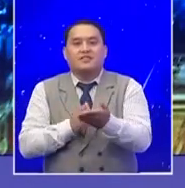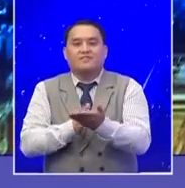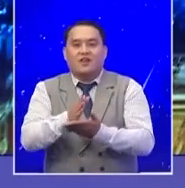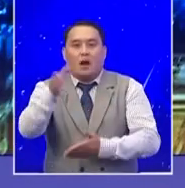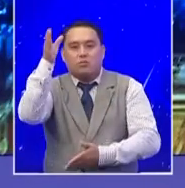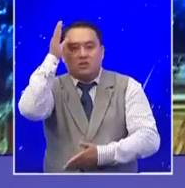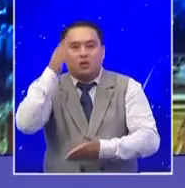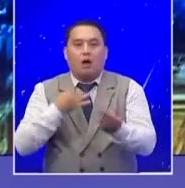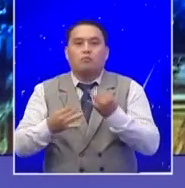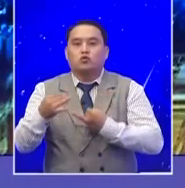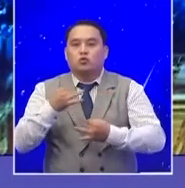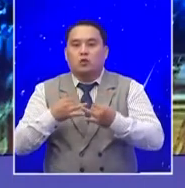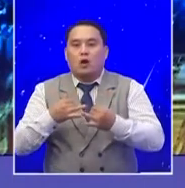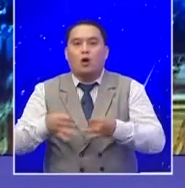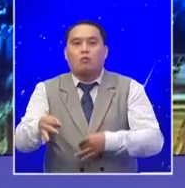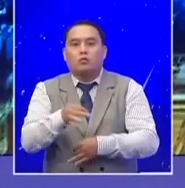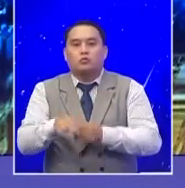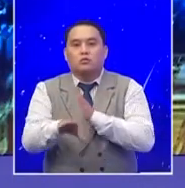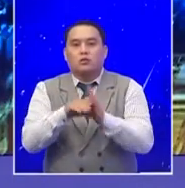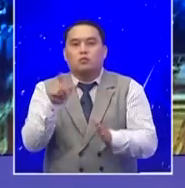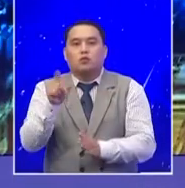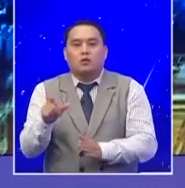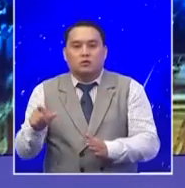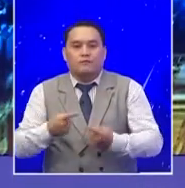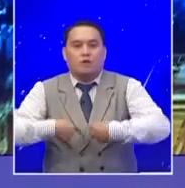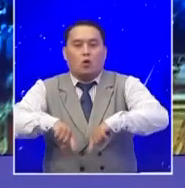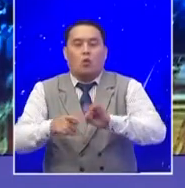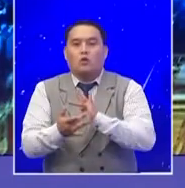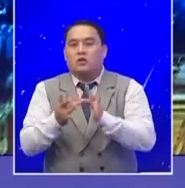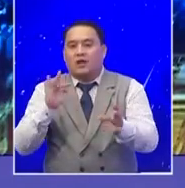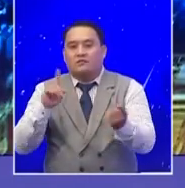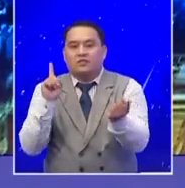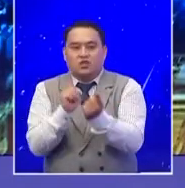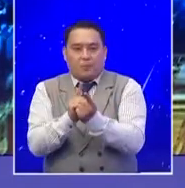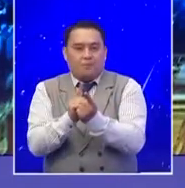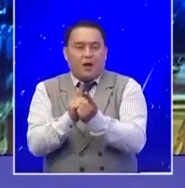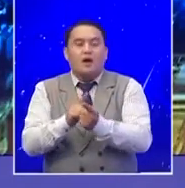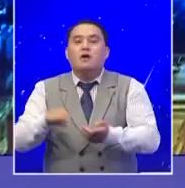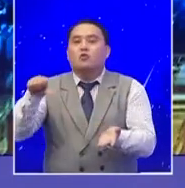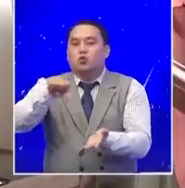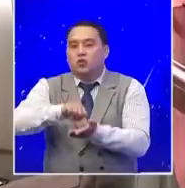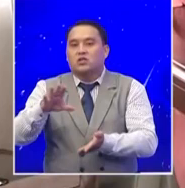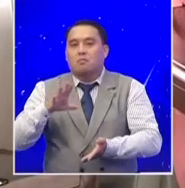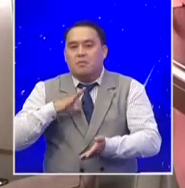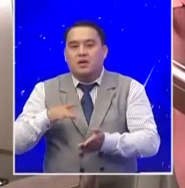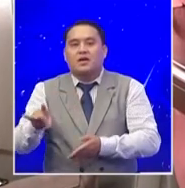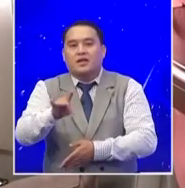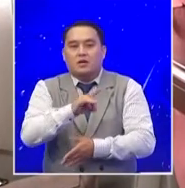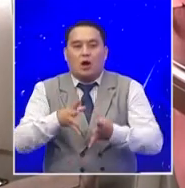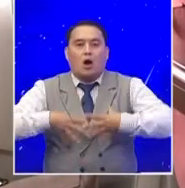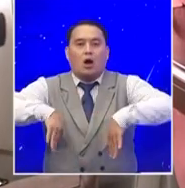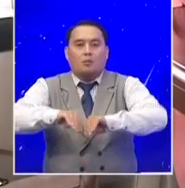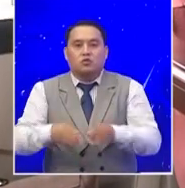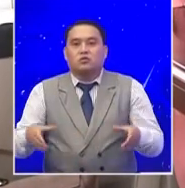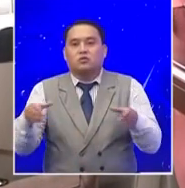стали предметом обсуждения областного депутатского корпуса в режиме онлайн-встречи. В ней также приняли участие члены региональных